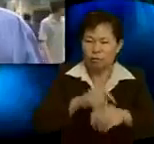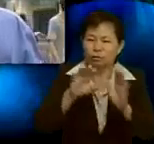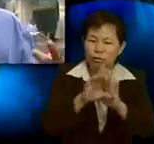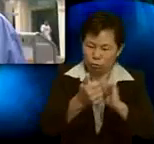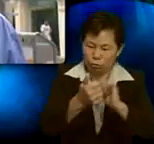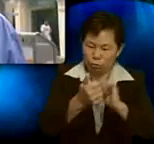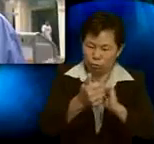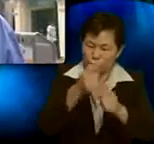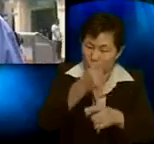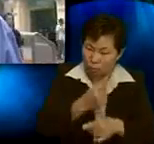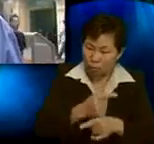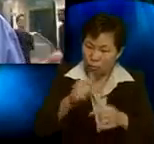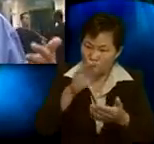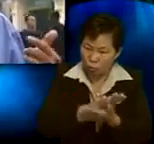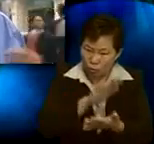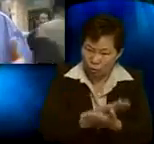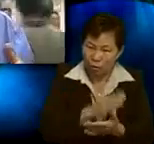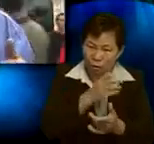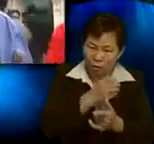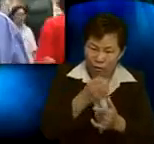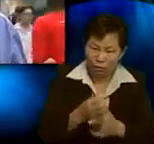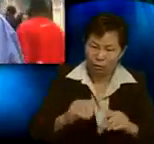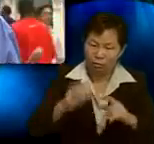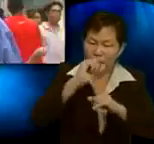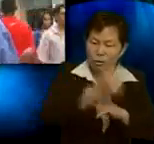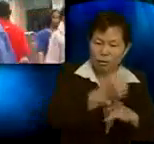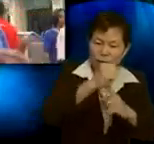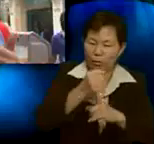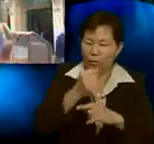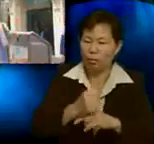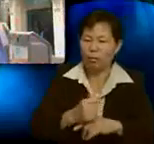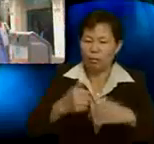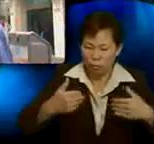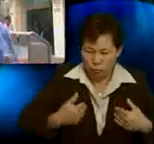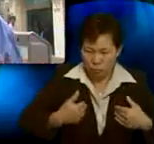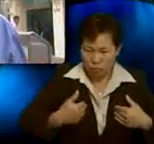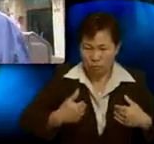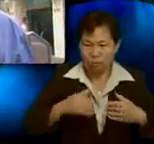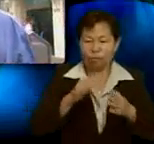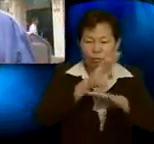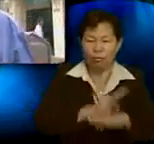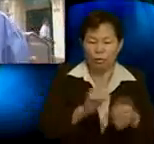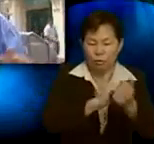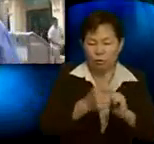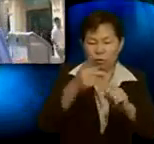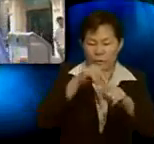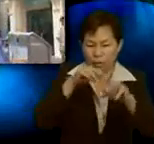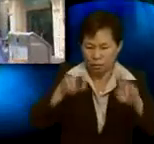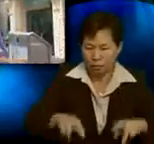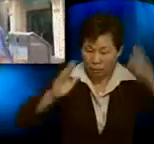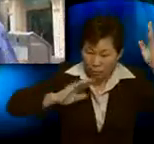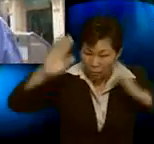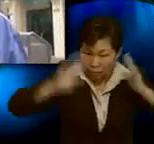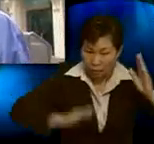Sepatutnya sekolah-sekolah dan ataupun peringkat-peringkat persatuan ni mewujudkan budaya bersukan kepada rakyat Malaysia. Maksudnya kurangkan